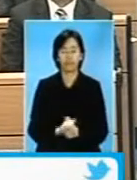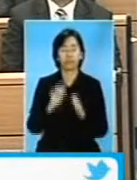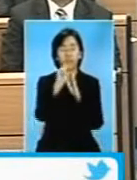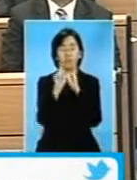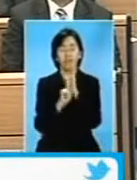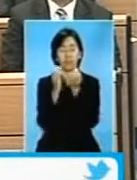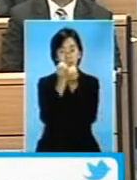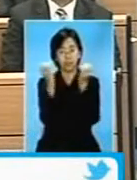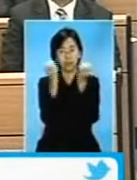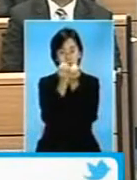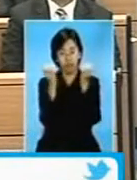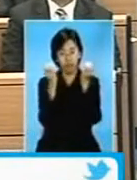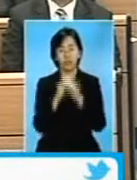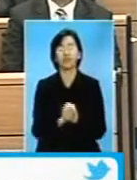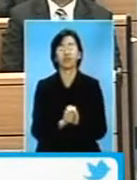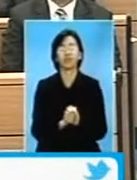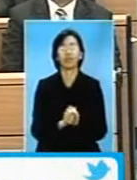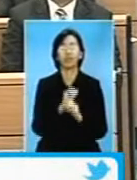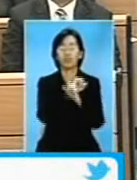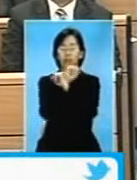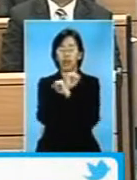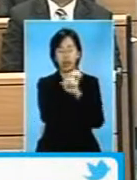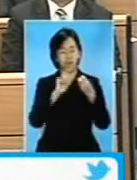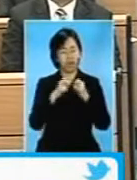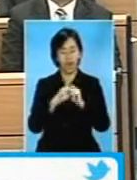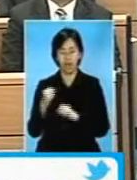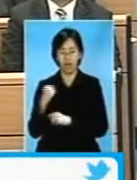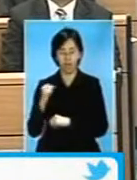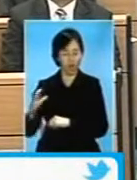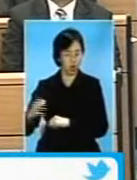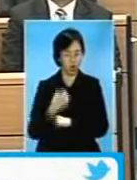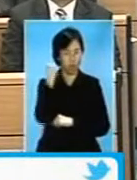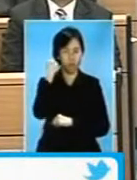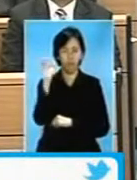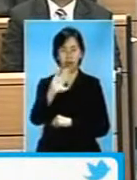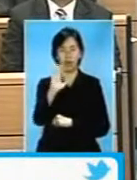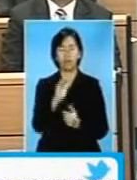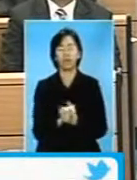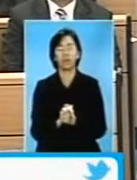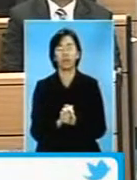ะฮะในช่วงระหว่างที่คุณไตรรงค์อภิปรายนั้น ก็มีส.ส.เพื่อไทยก็ใช้สิทธิประท้วง